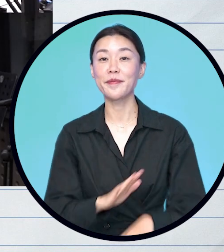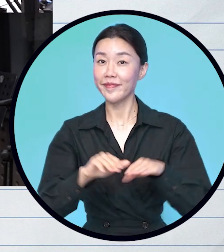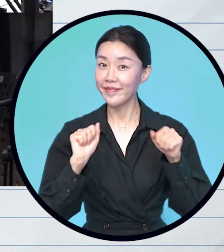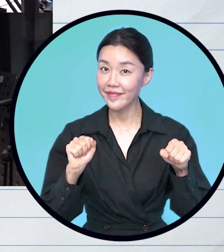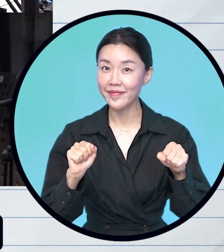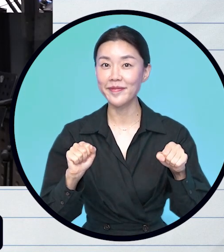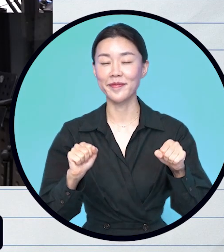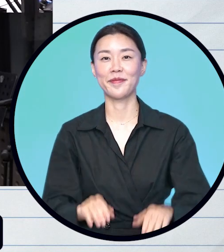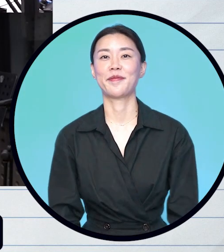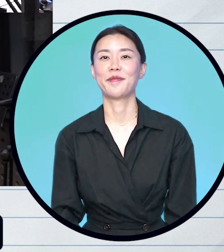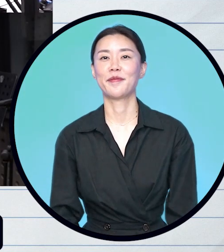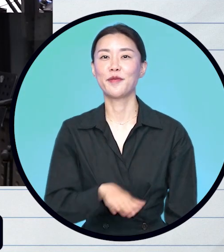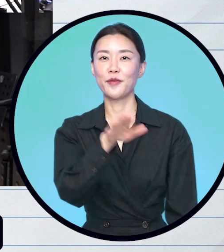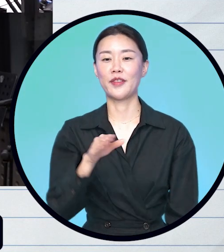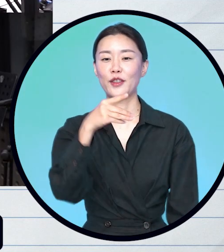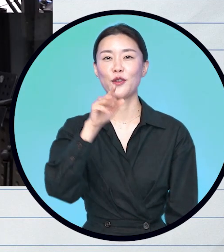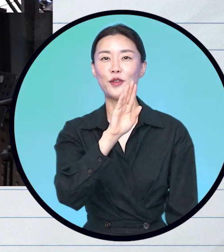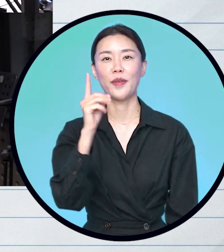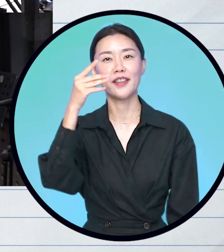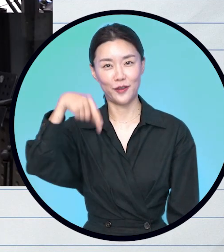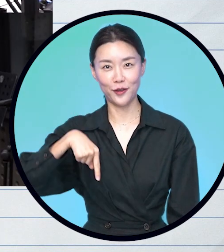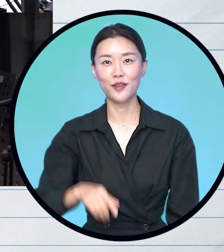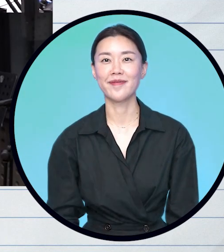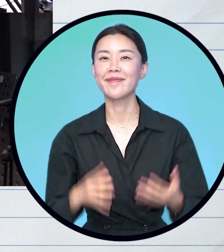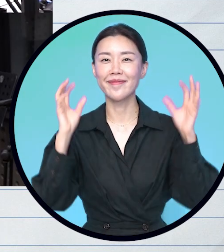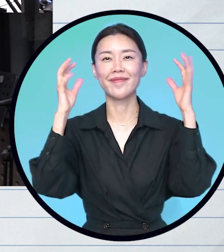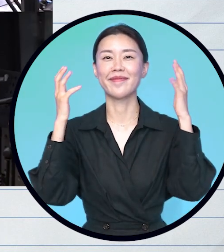인사드리겠습니다. 원, 쥐! 안녕하세요. 투모로우 바이 투게더입니다.